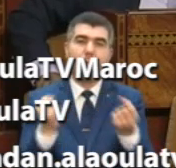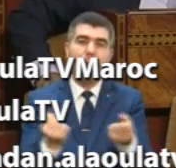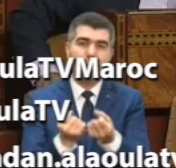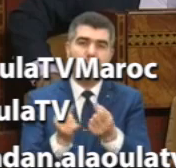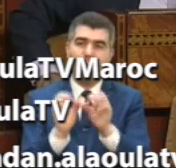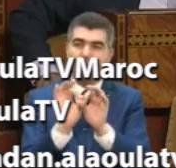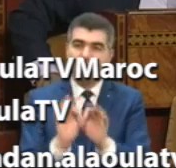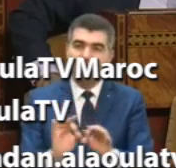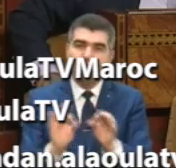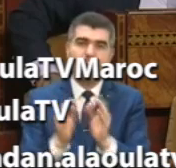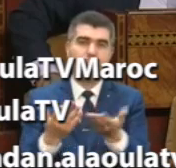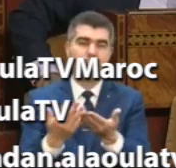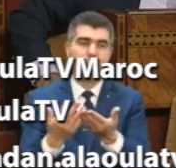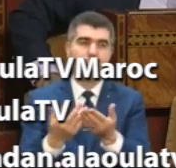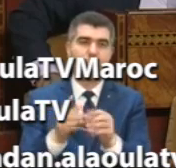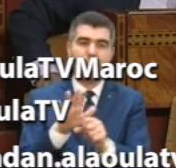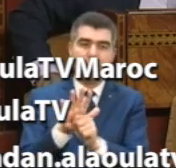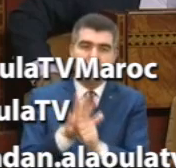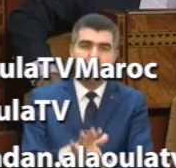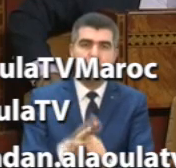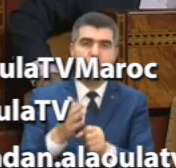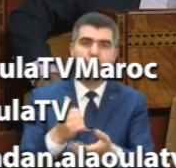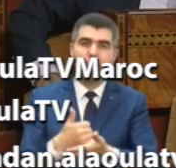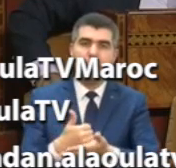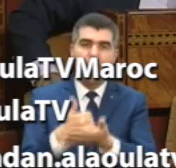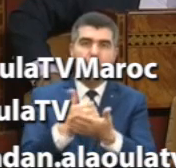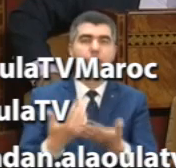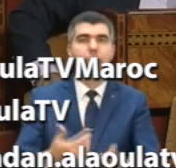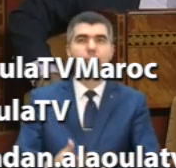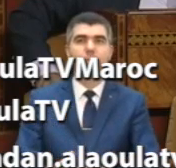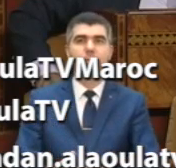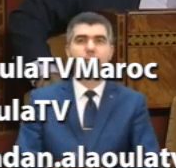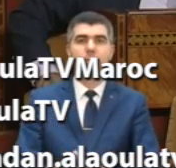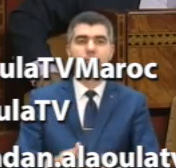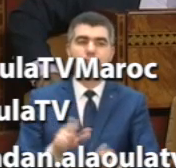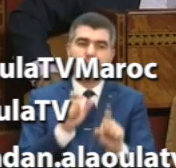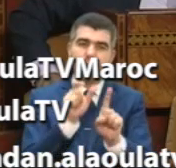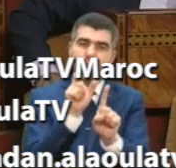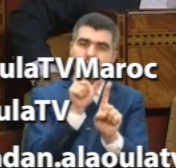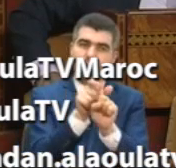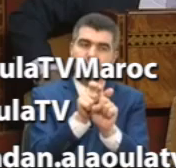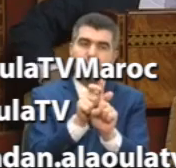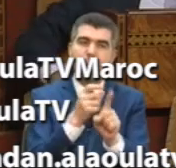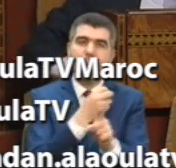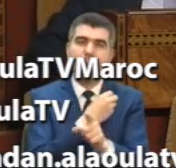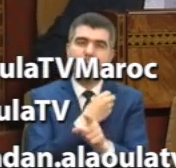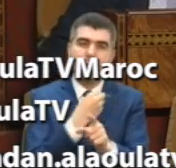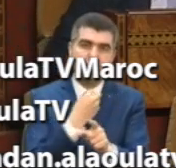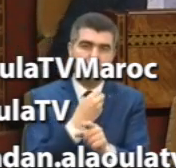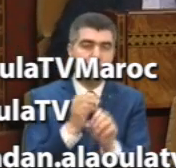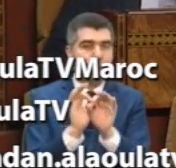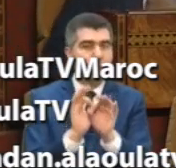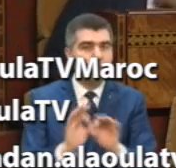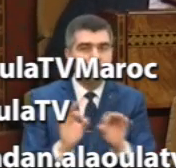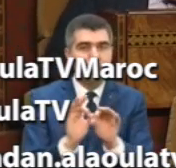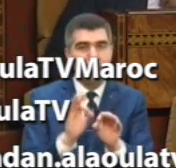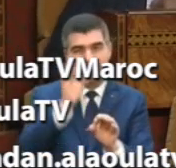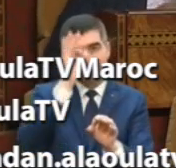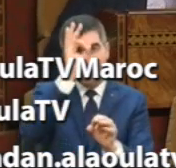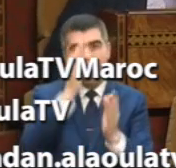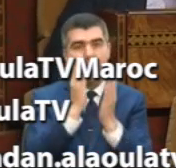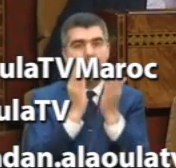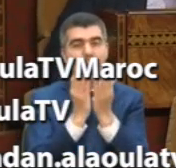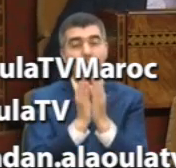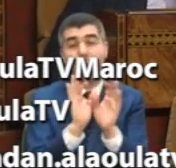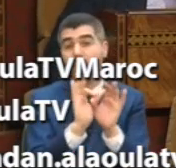مهاراتها واقصائها من الدعم والرعاية الصحية والاجتماعية ومحاربة الأمية وغياب